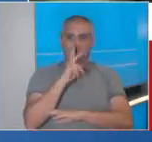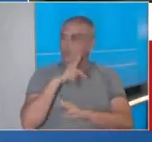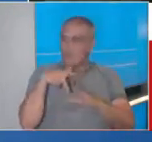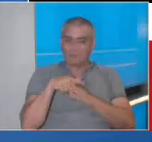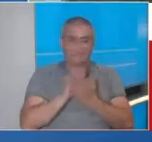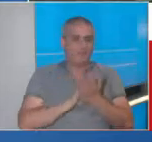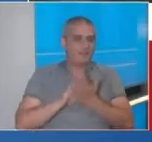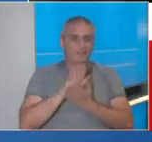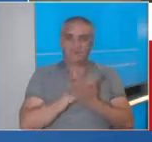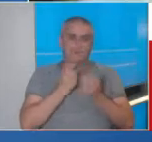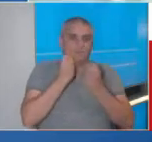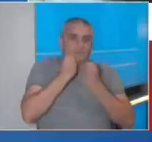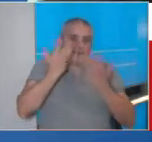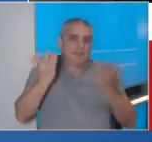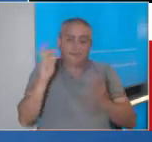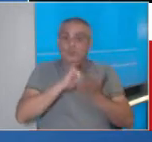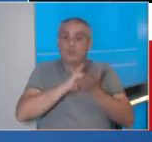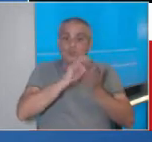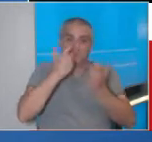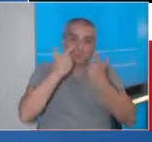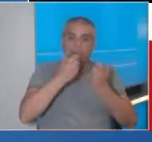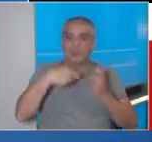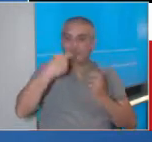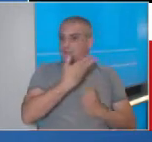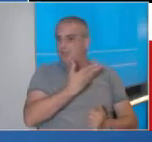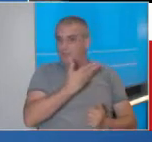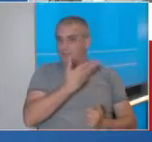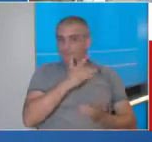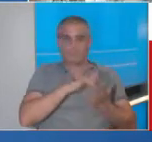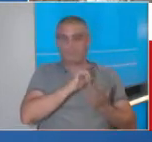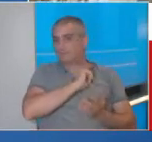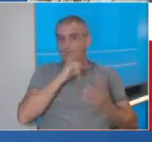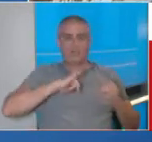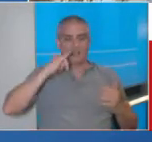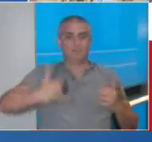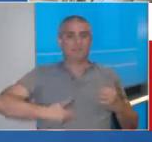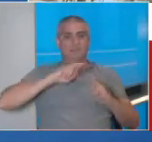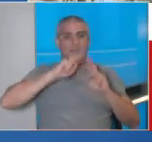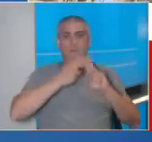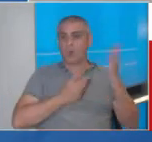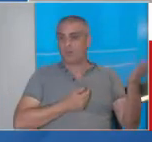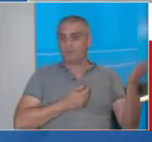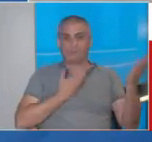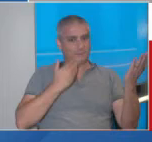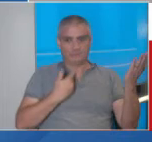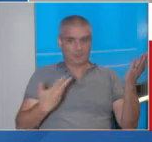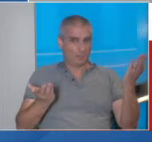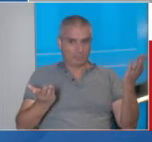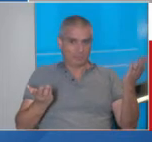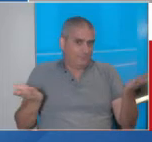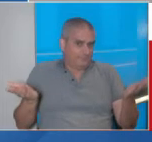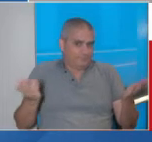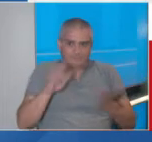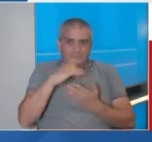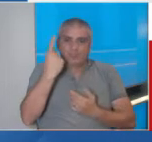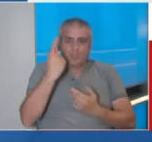מפקחת, זה מדהים, ניו יורק יש פיקוח על שכר דירה, המקום הכי קפיטליסטי בעולם, ובישראל אין אזור